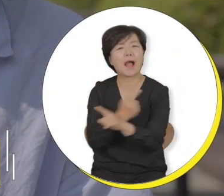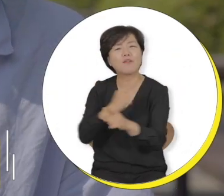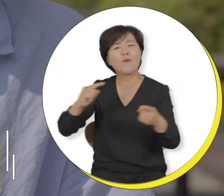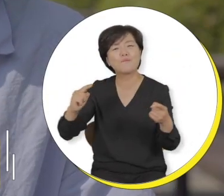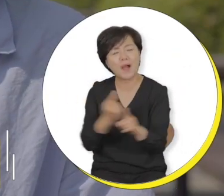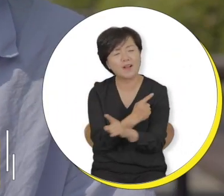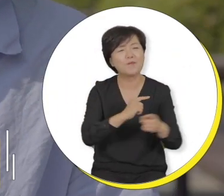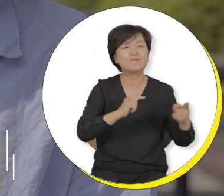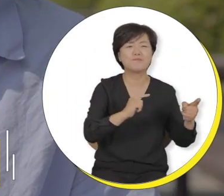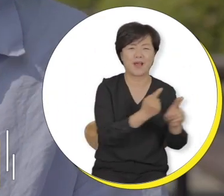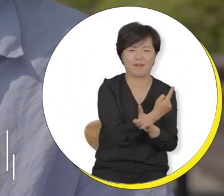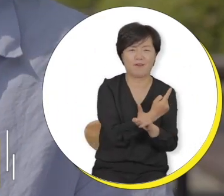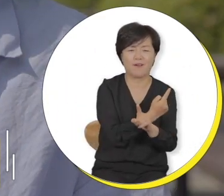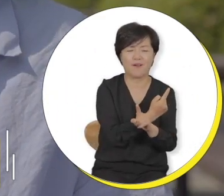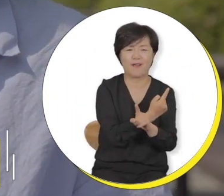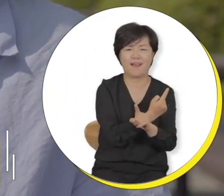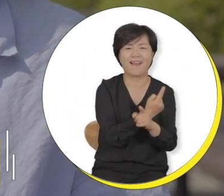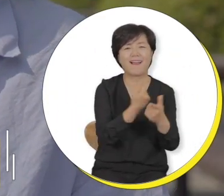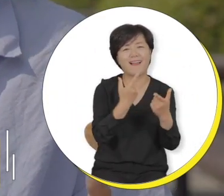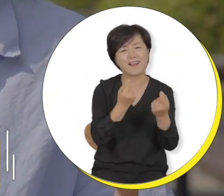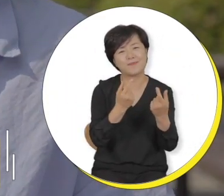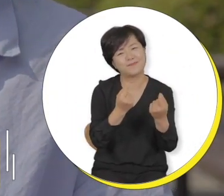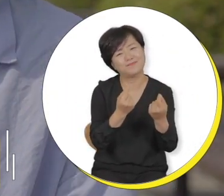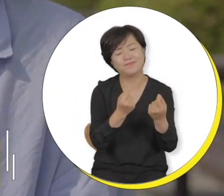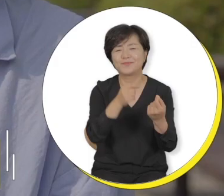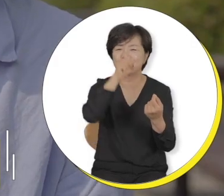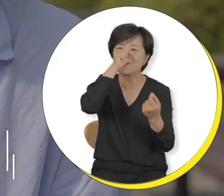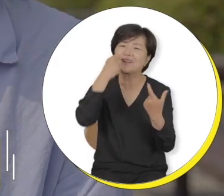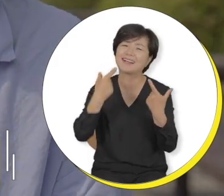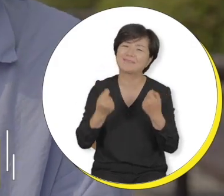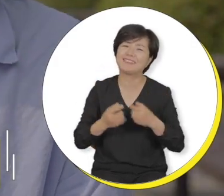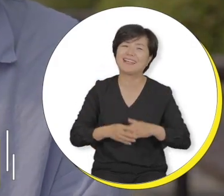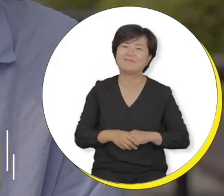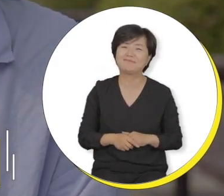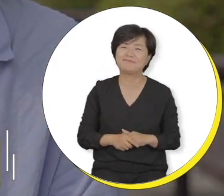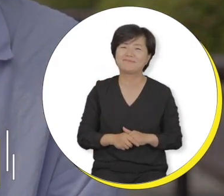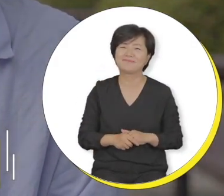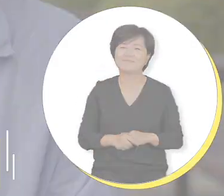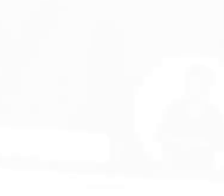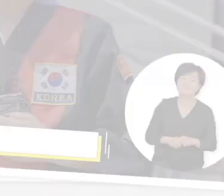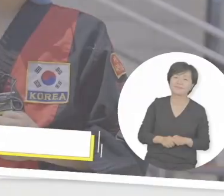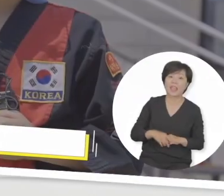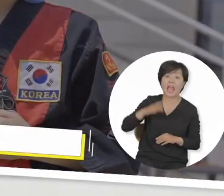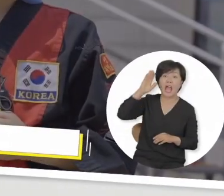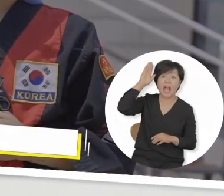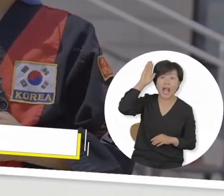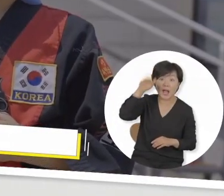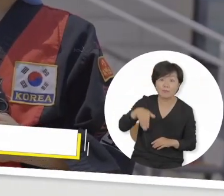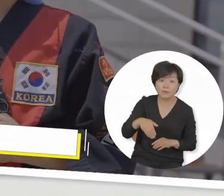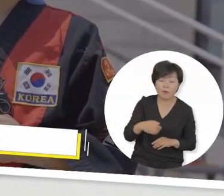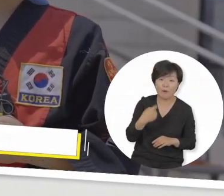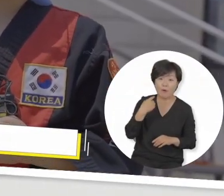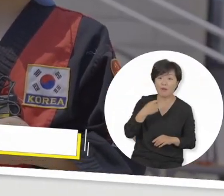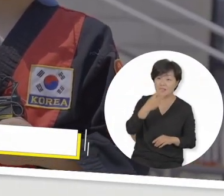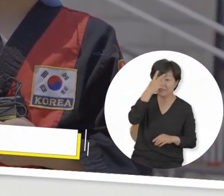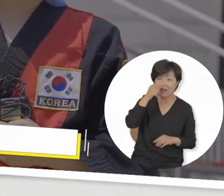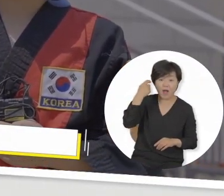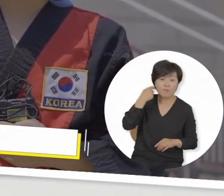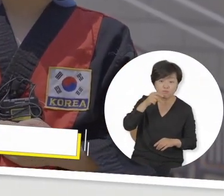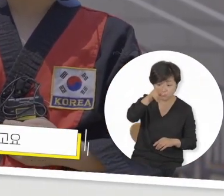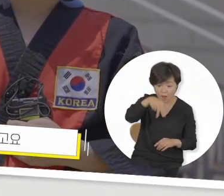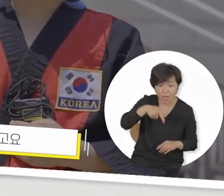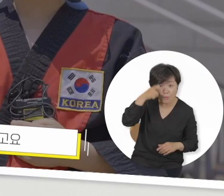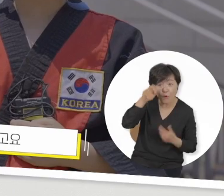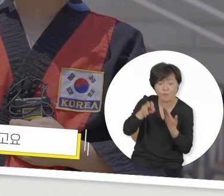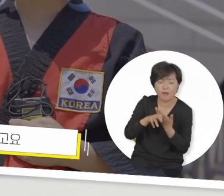되고 점점 이런 문화들이 좀 확산되었으면 좋겠다는 생각입니다. 앞으로 이 보도블록을 볼